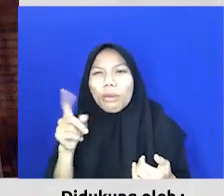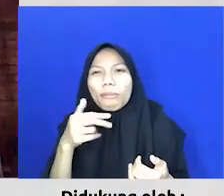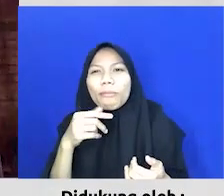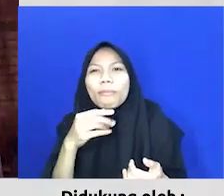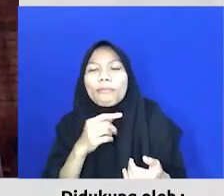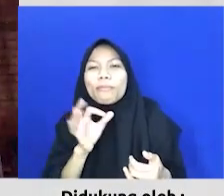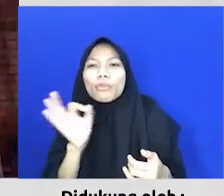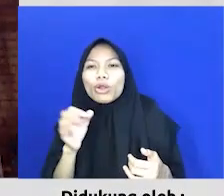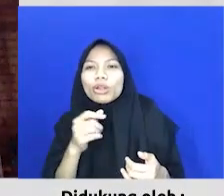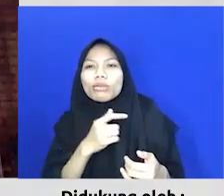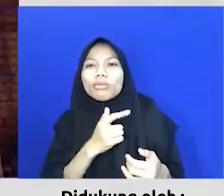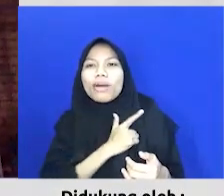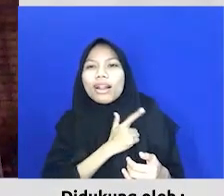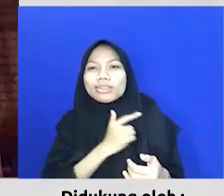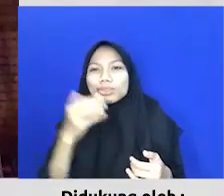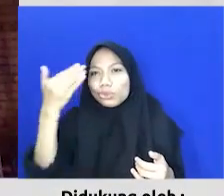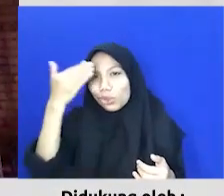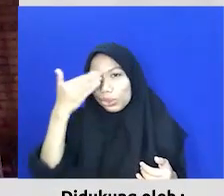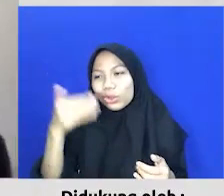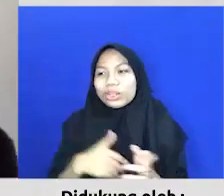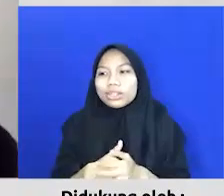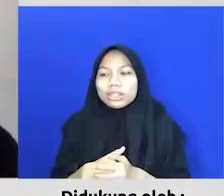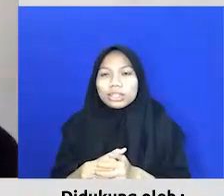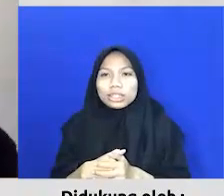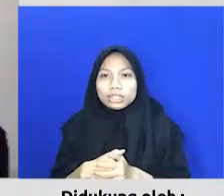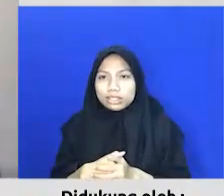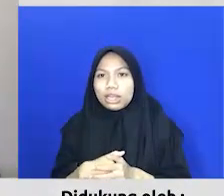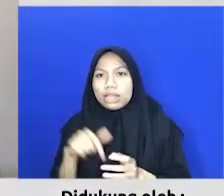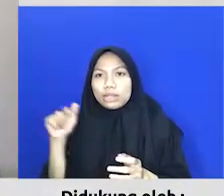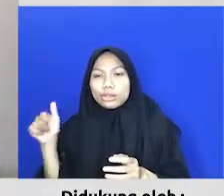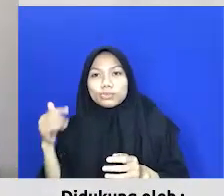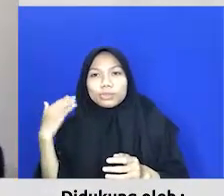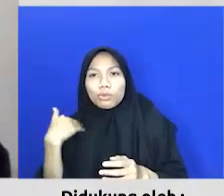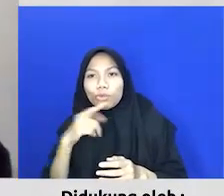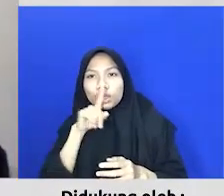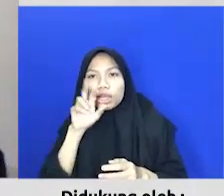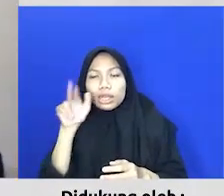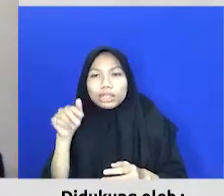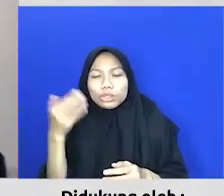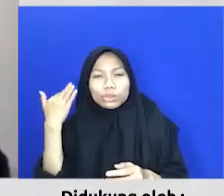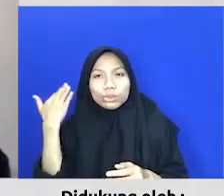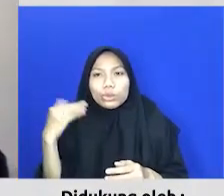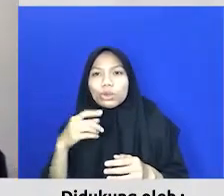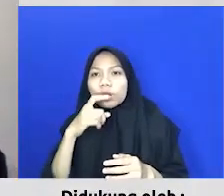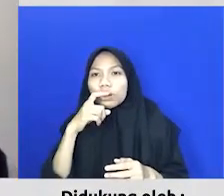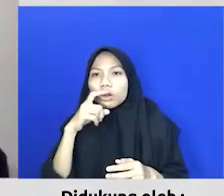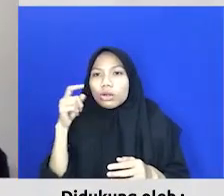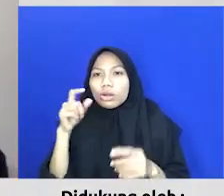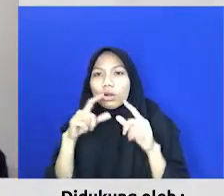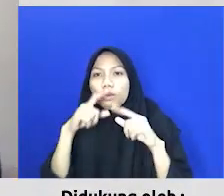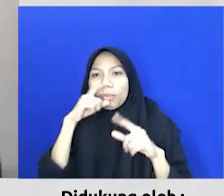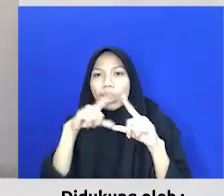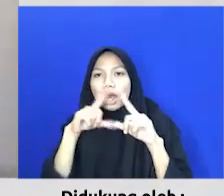apa dia menonton banyak film, atau dia ikut, apakah pengalaman bergulat dengan masa-masa revolusi,